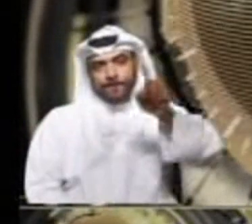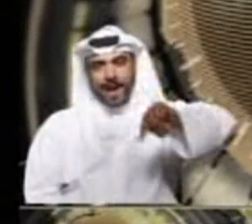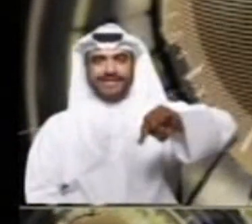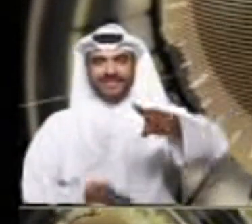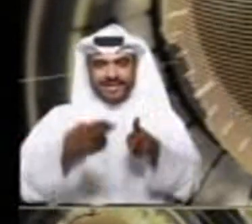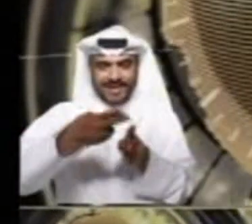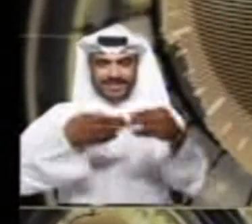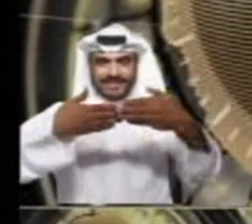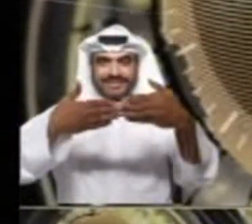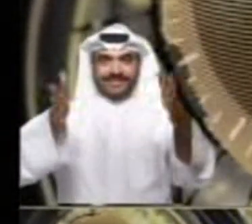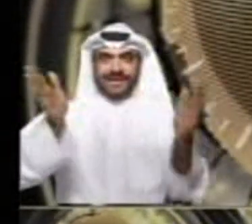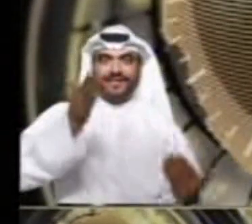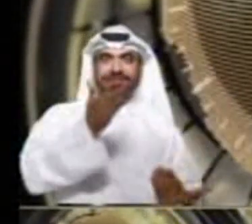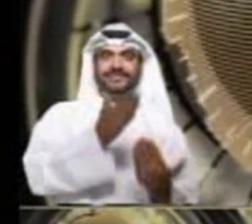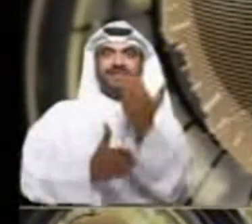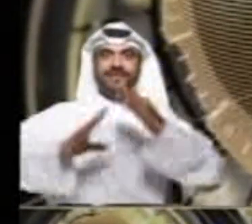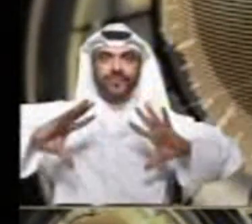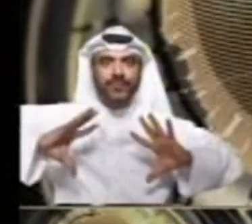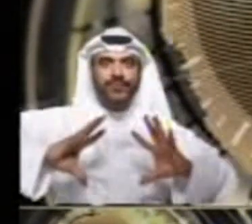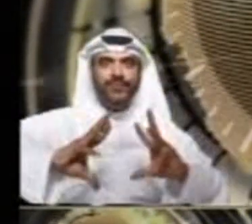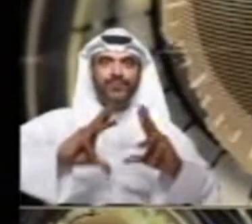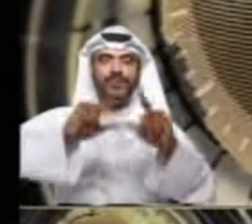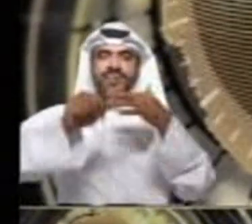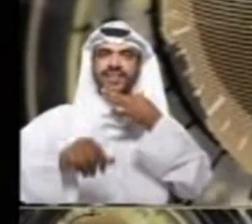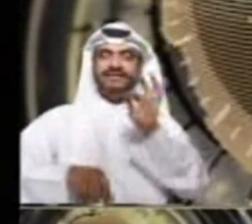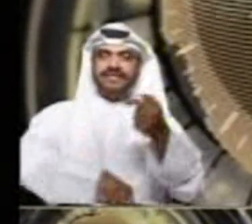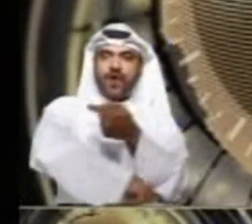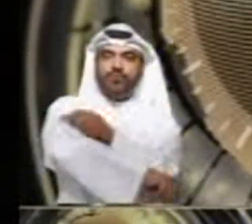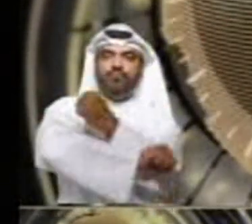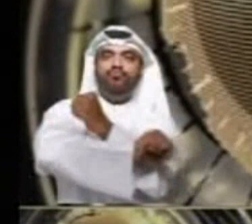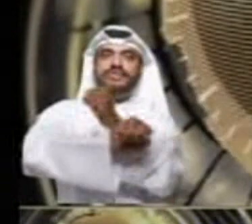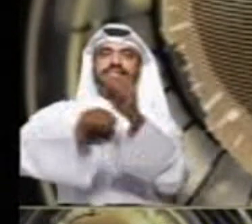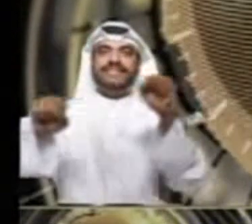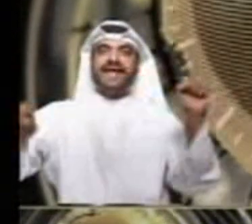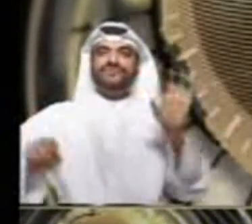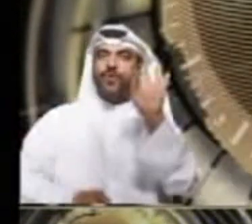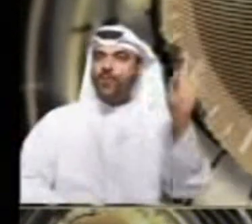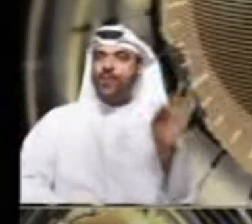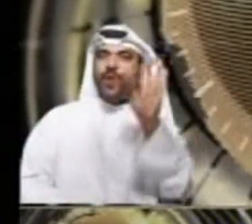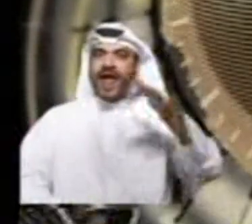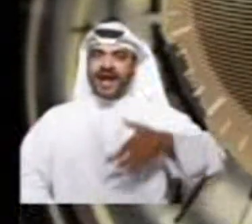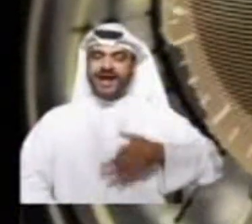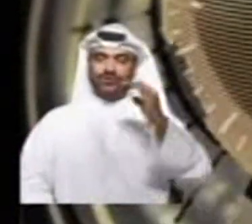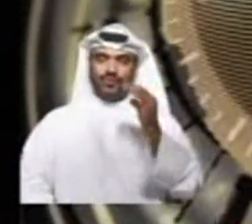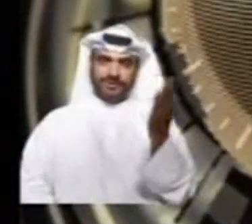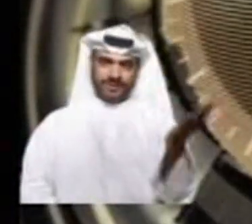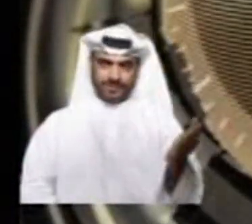الأول 1440 هجرية الموافق 28 من نوفمبر 2018 ميلادية.